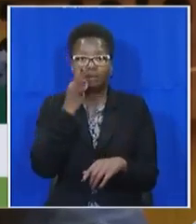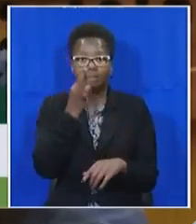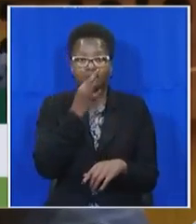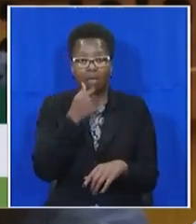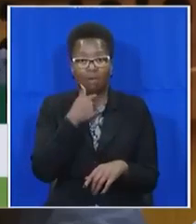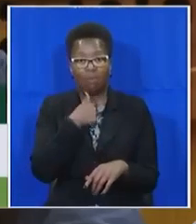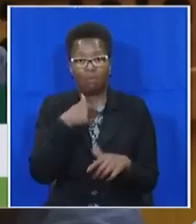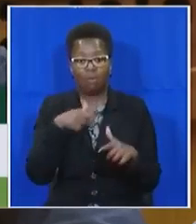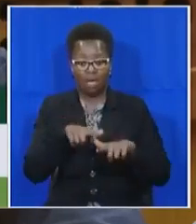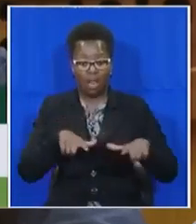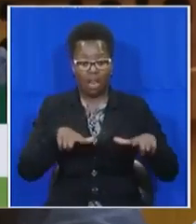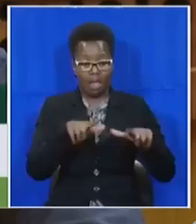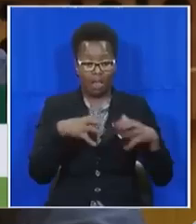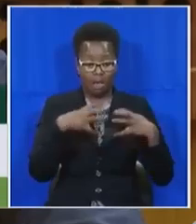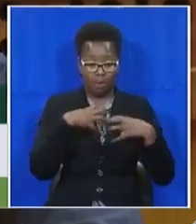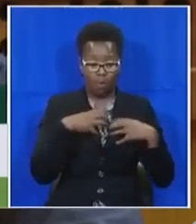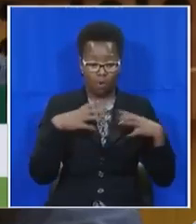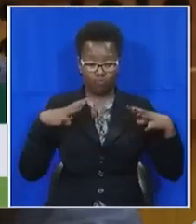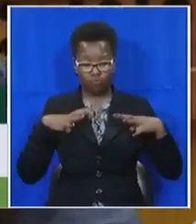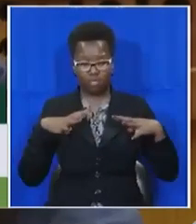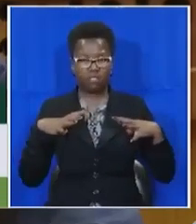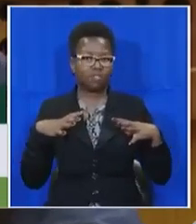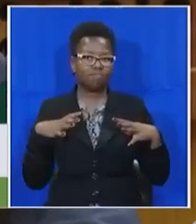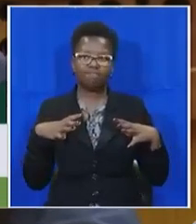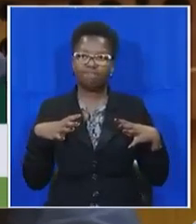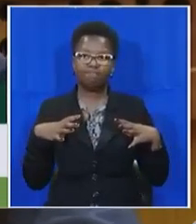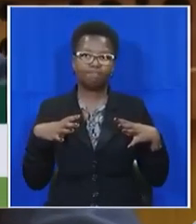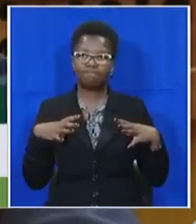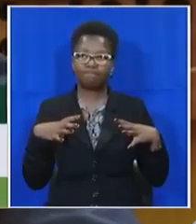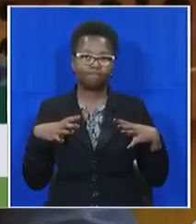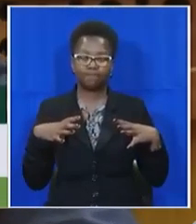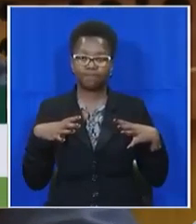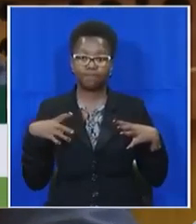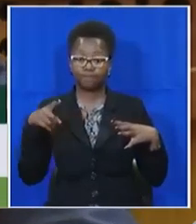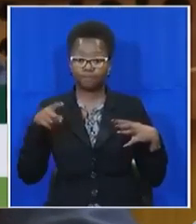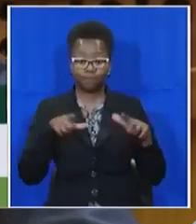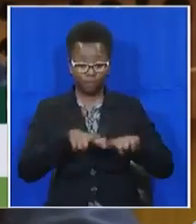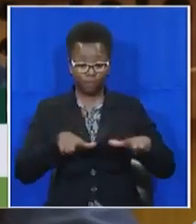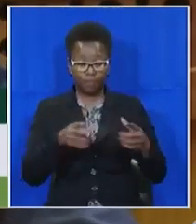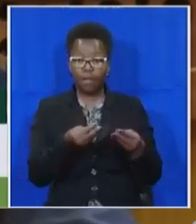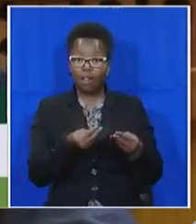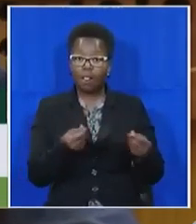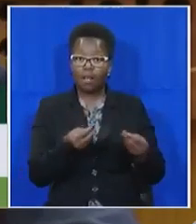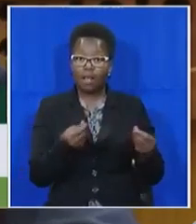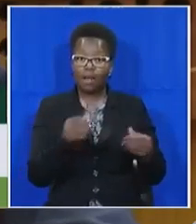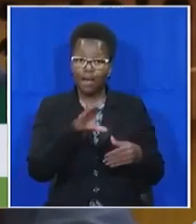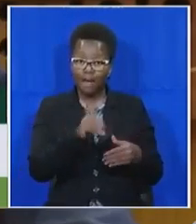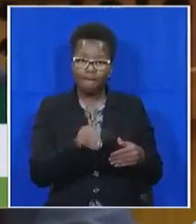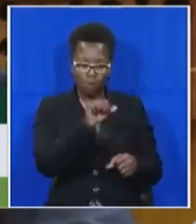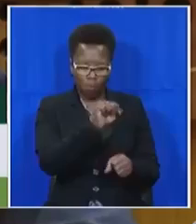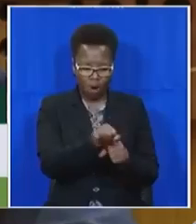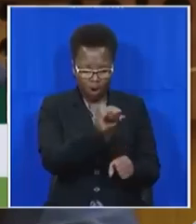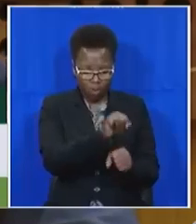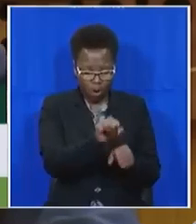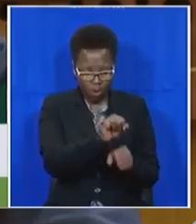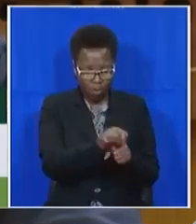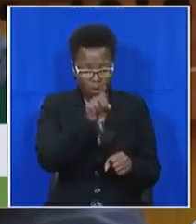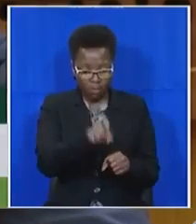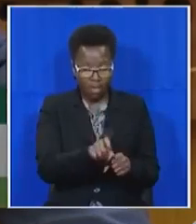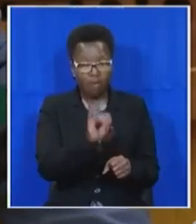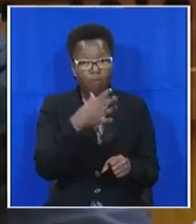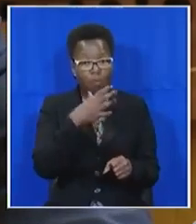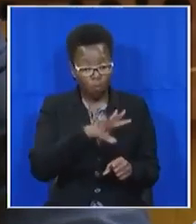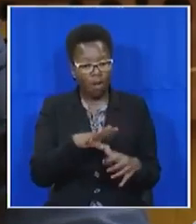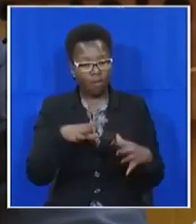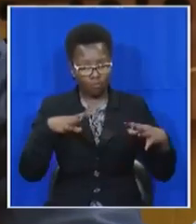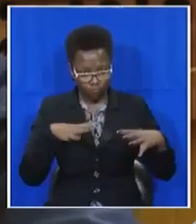is jy ryk. As jy grond het, dan moet jy werk as jy wil ryk word. En ek is nie so